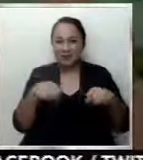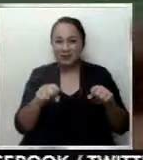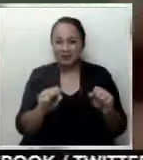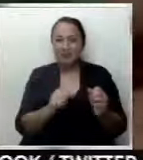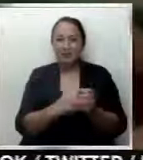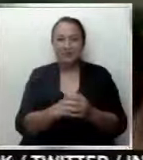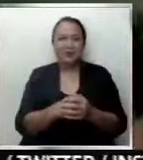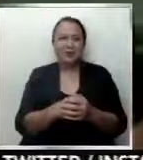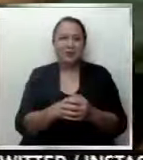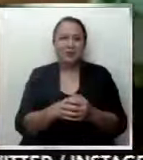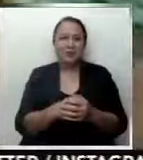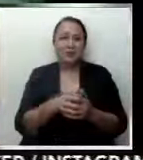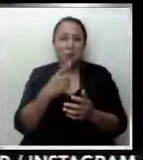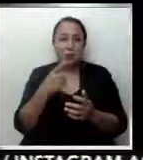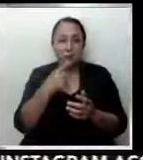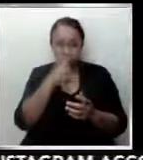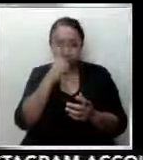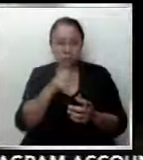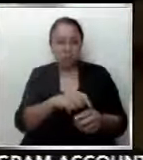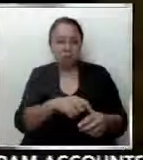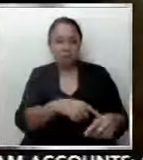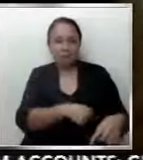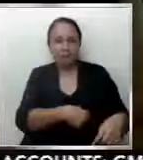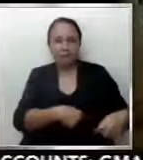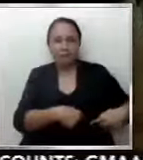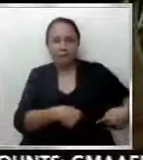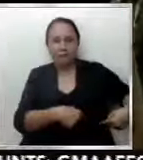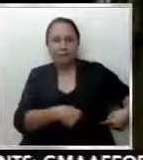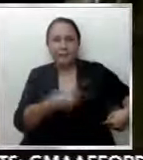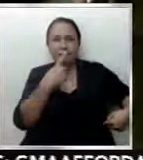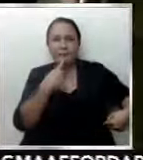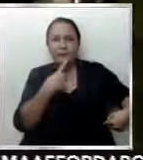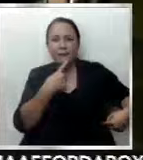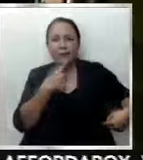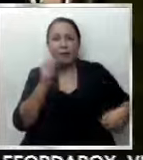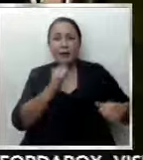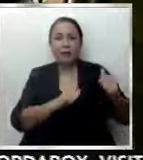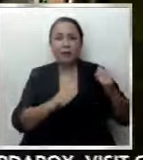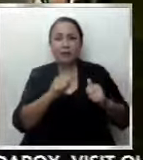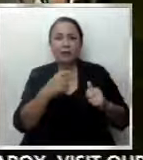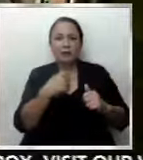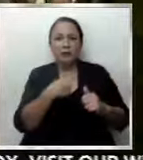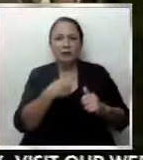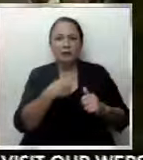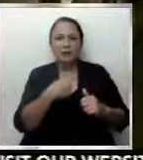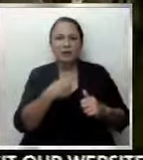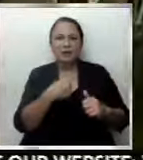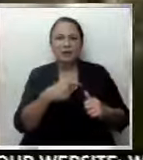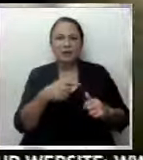totoo nangyayari, hindi ba? Oh. Yes. Magaling nang umarte, magaling pa tumanggap ng sakit.